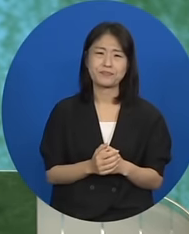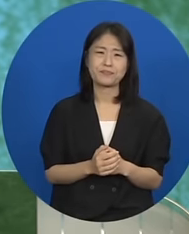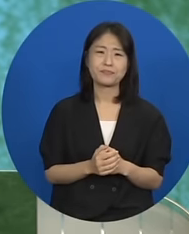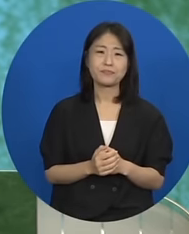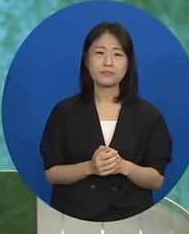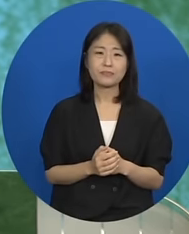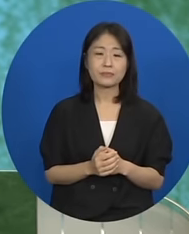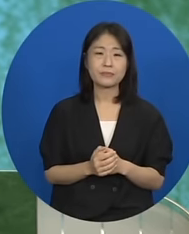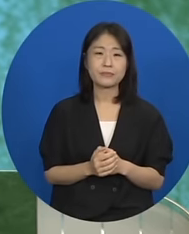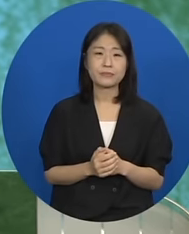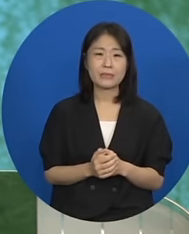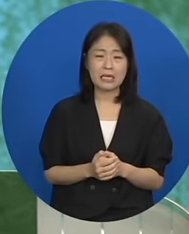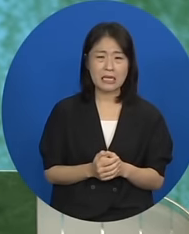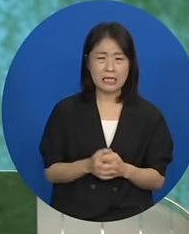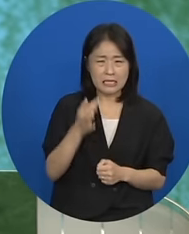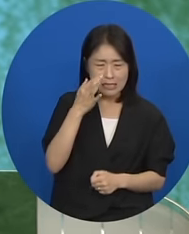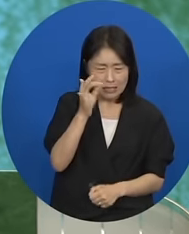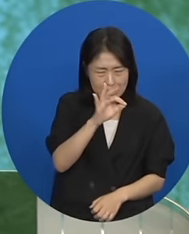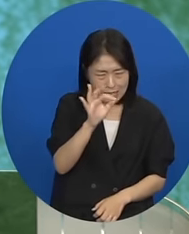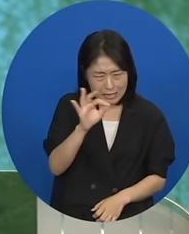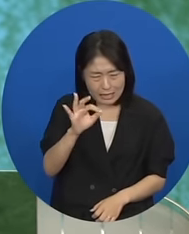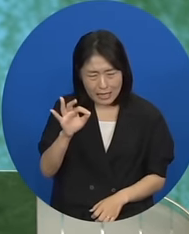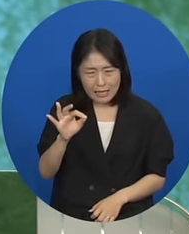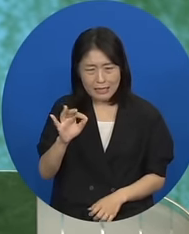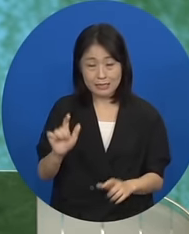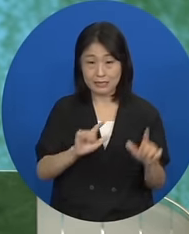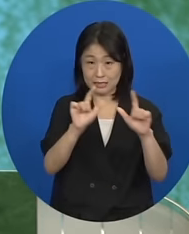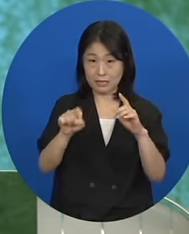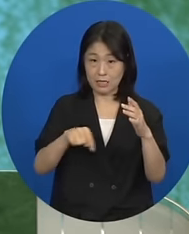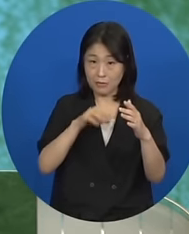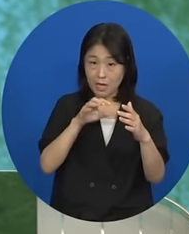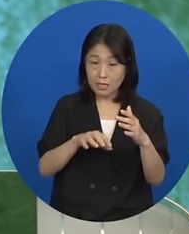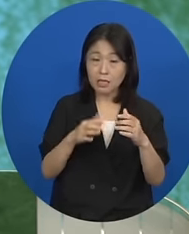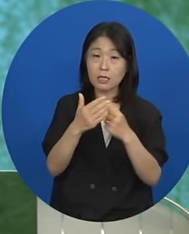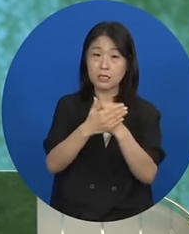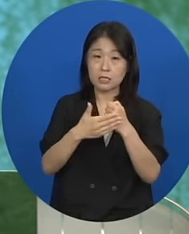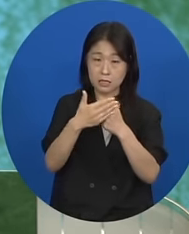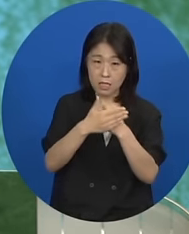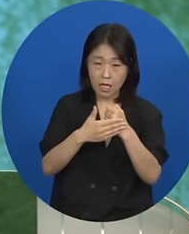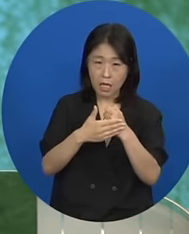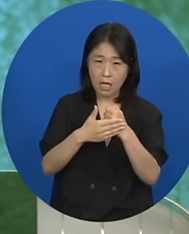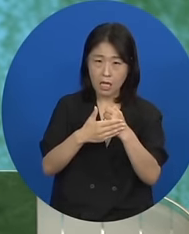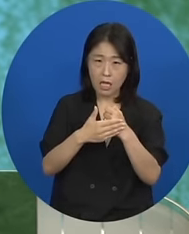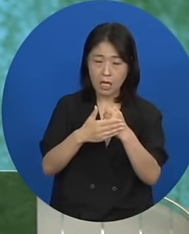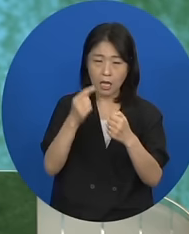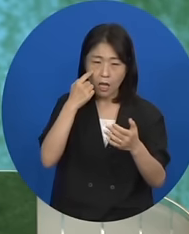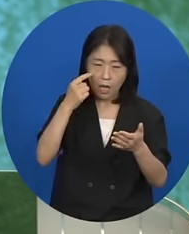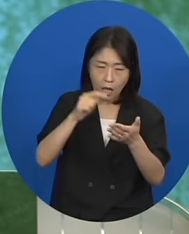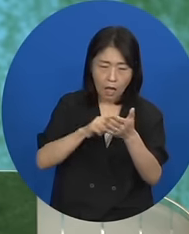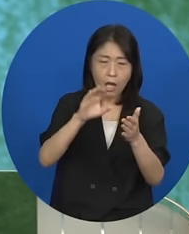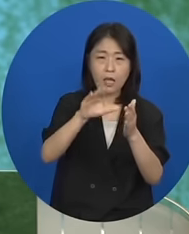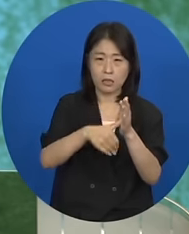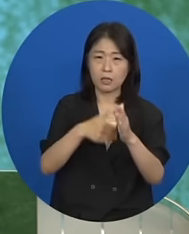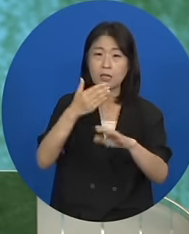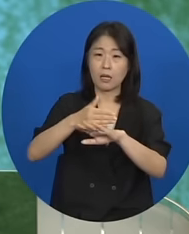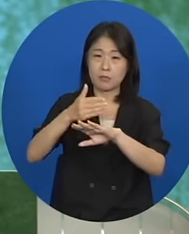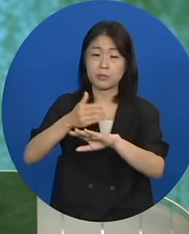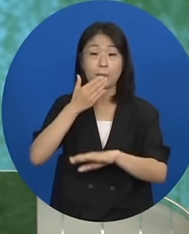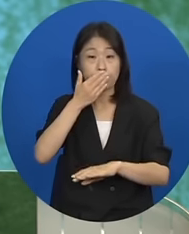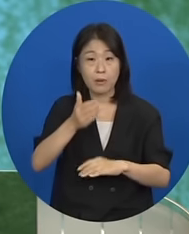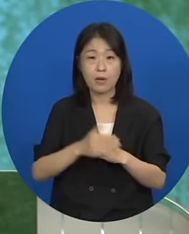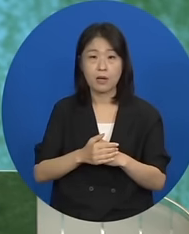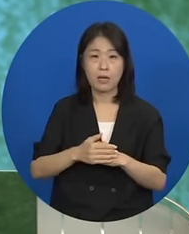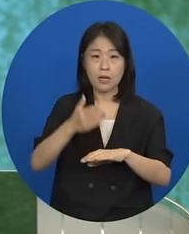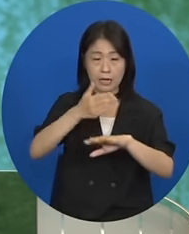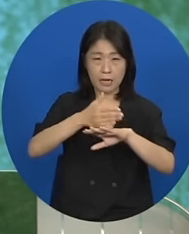삶의 일상에 자잘한 일상 속에 보여지는 카리스 은혜를 발견하면 감사할 수 있고 하나님께서 그 감사를